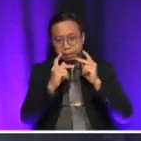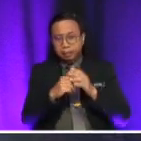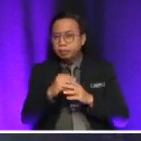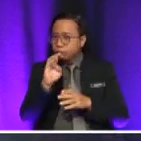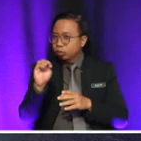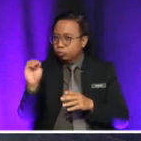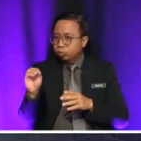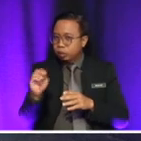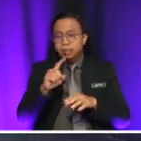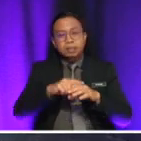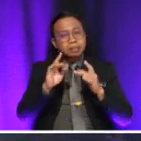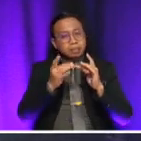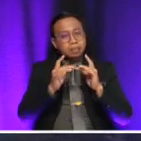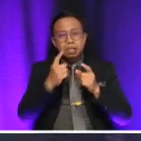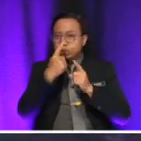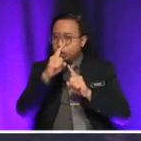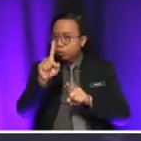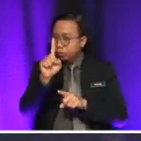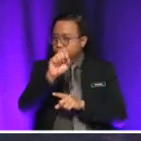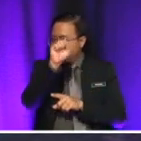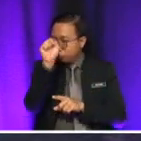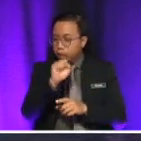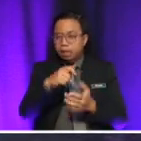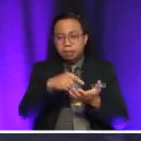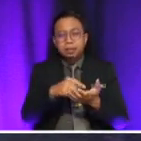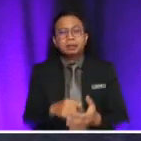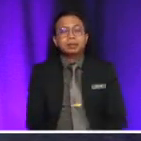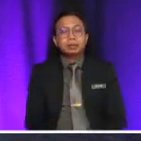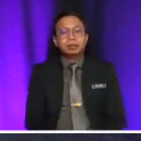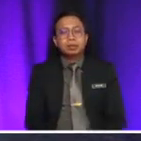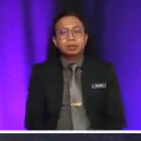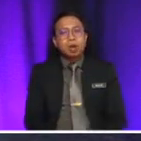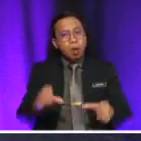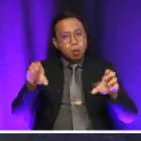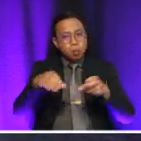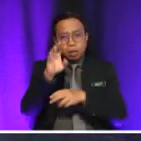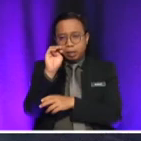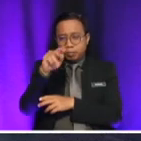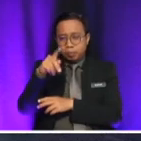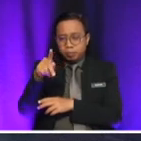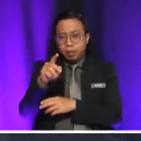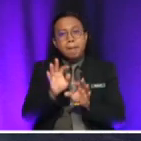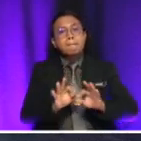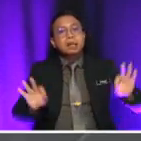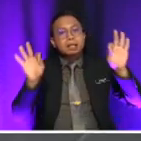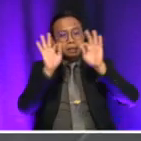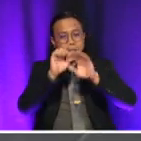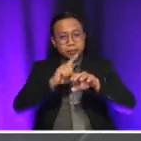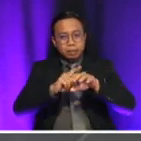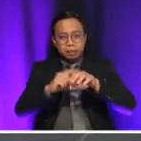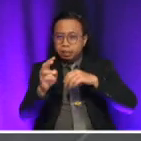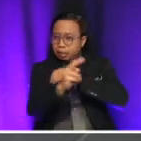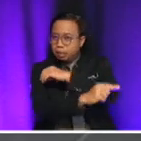murid-murid di atas kalian jawab satu soal dan ini penumbuhan MVP penting kepada negara